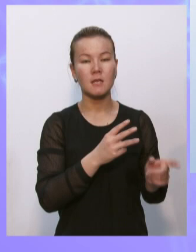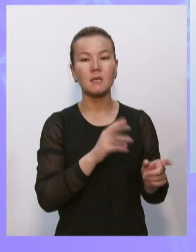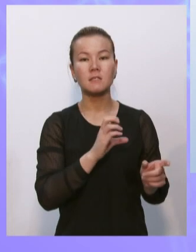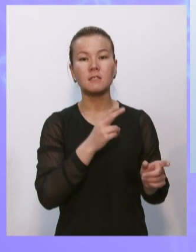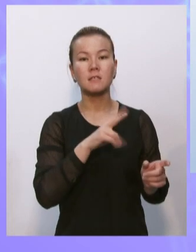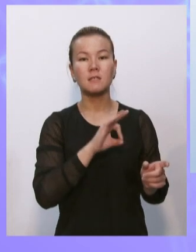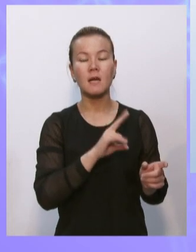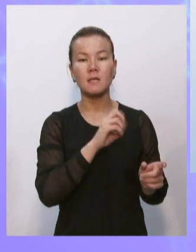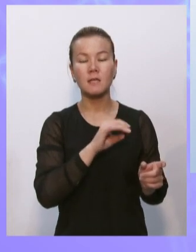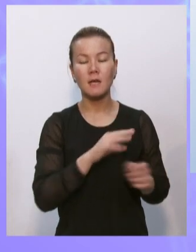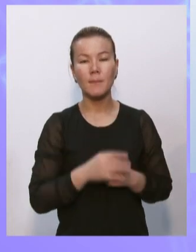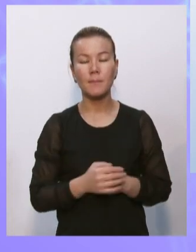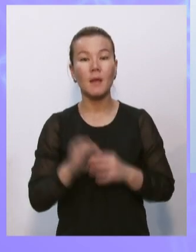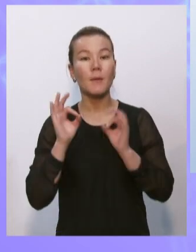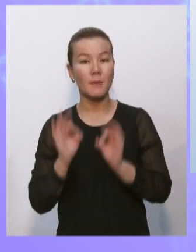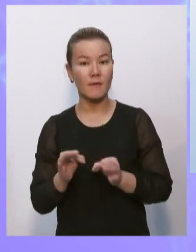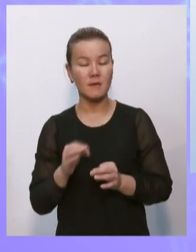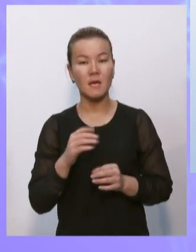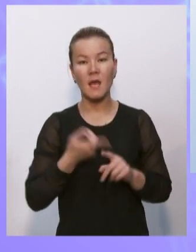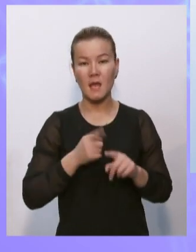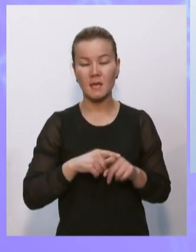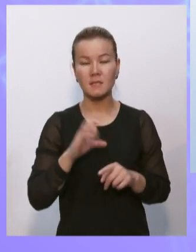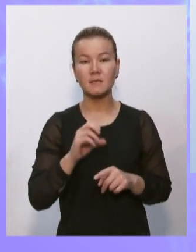Правильно. Это склонение.